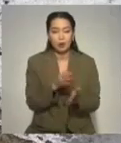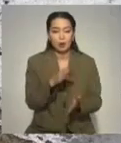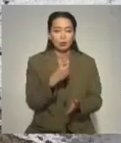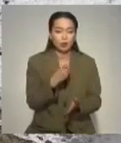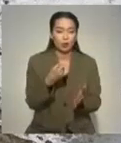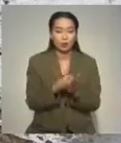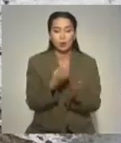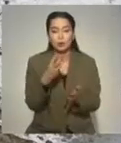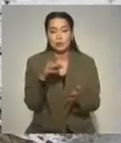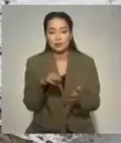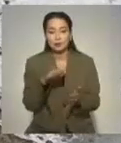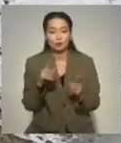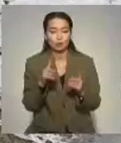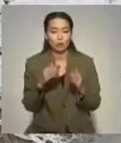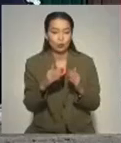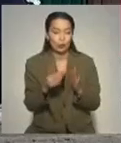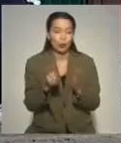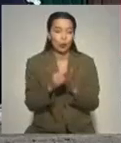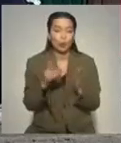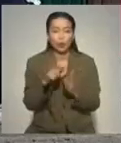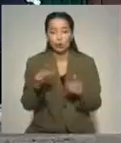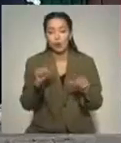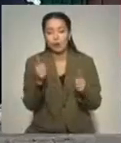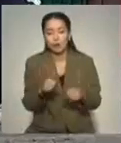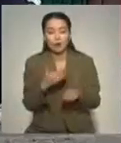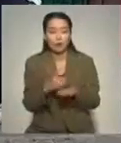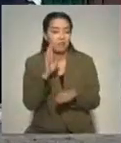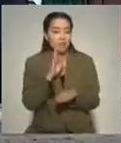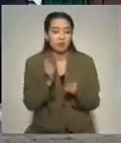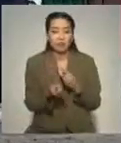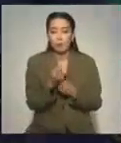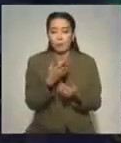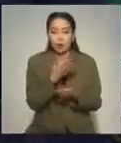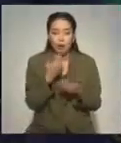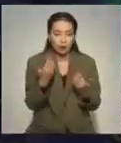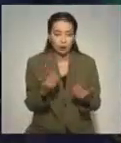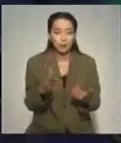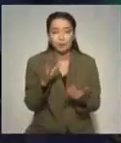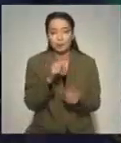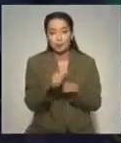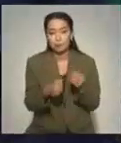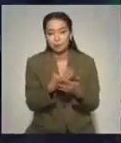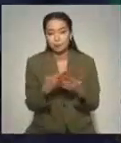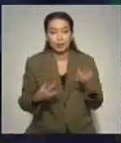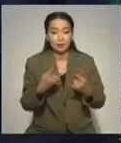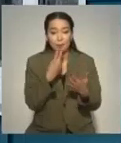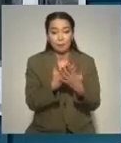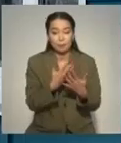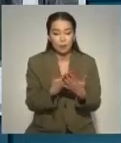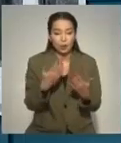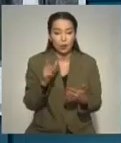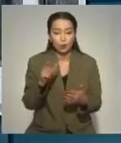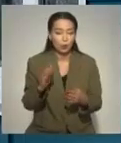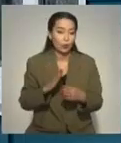300 тысяч тенге. Многие оформили кредиты, но вода так и не появилась. После того, как материал показали в эфире нашего канала, в Белое приехал